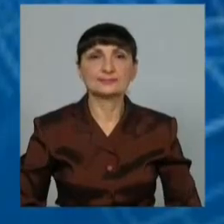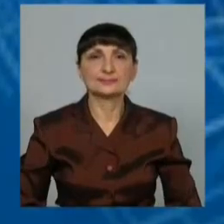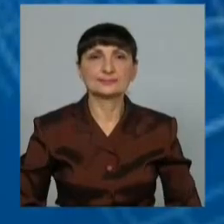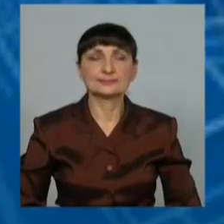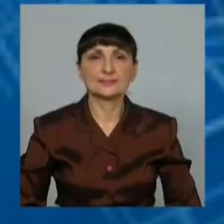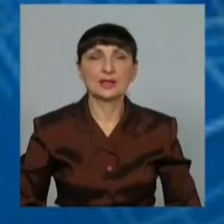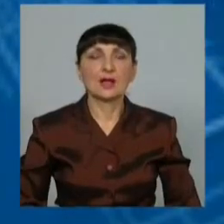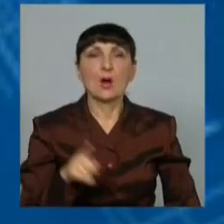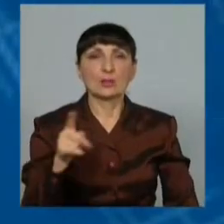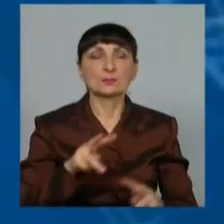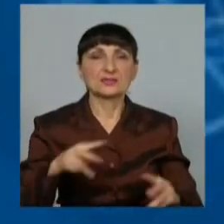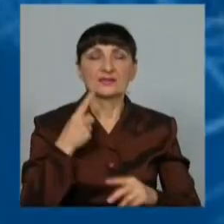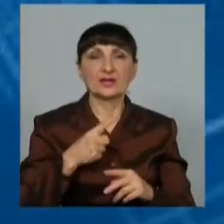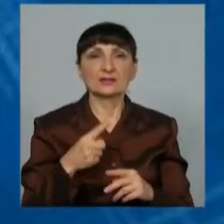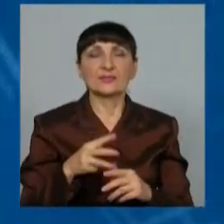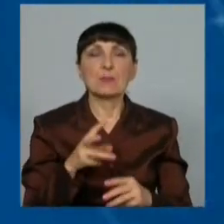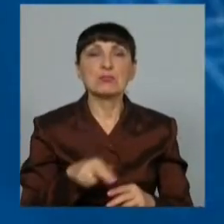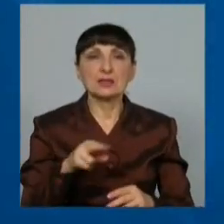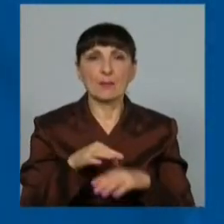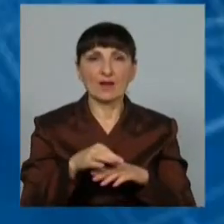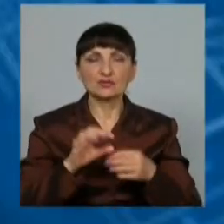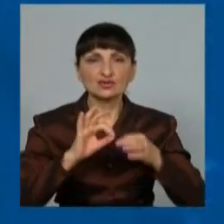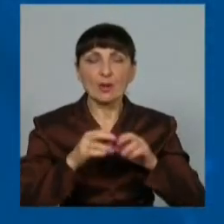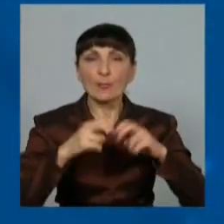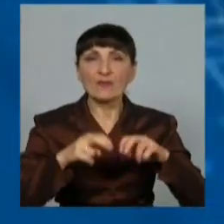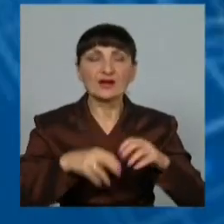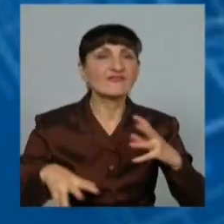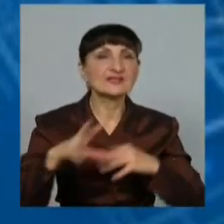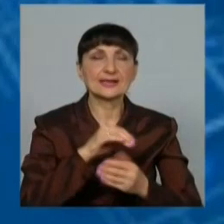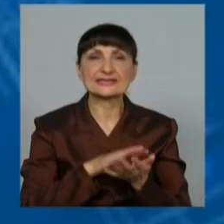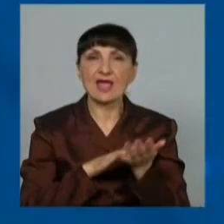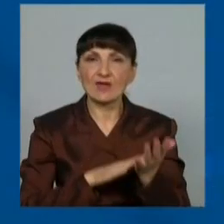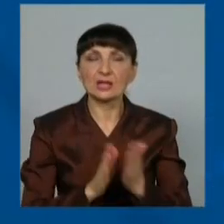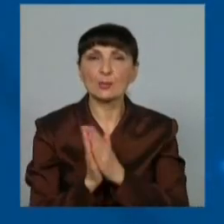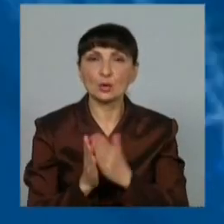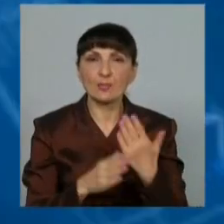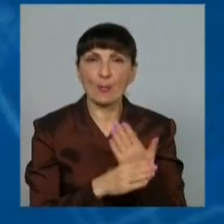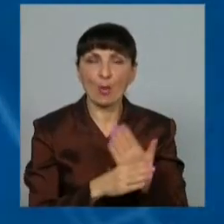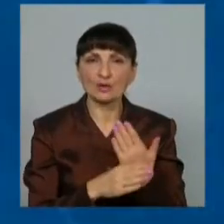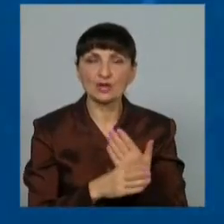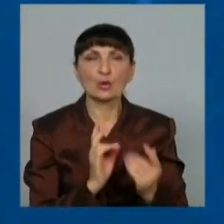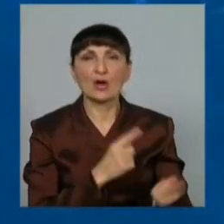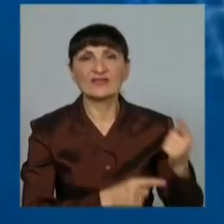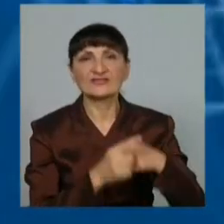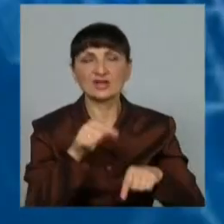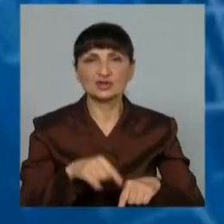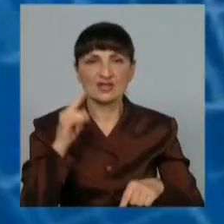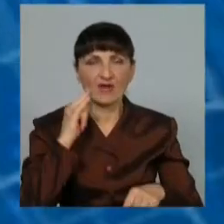этом Смадьяров сообщил, что МИДом проводится тщательная проверка всех заявлений и просьб об оказании помощи в возвращении на